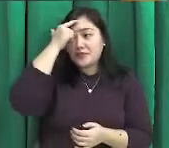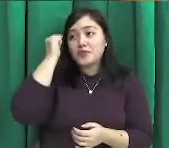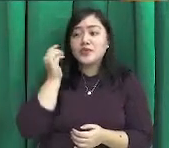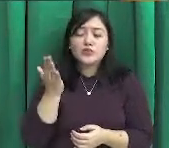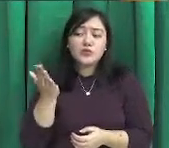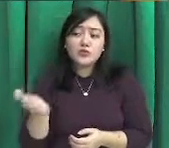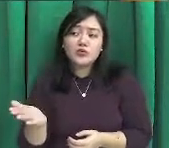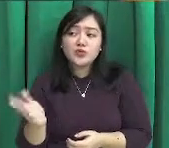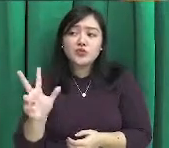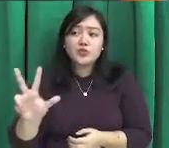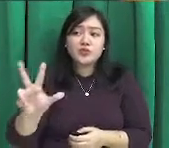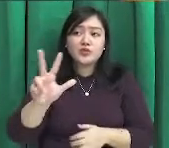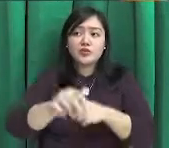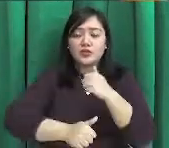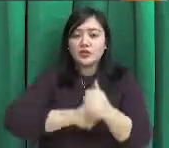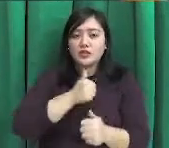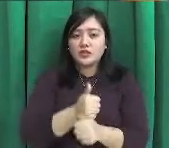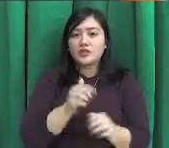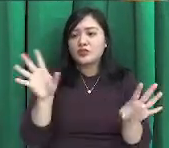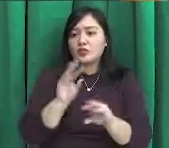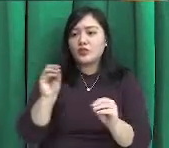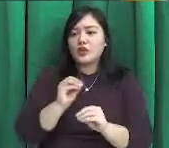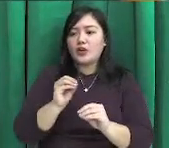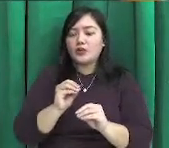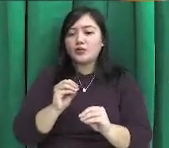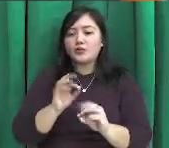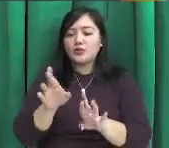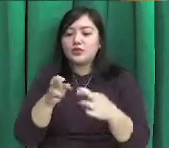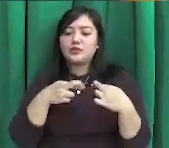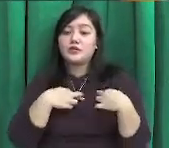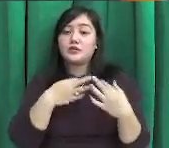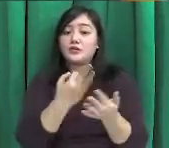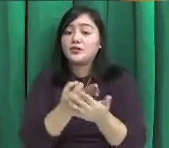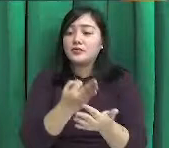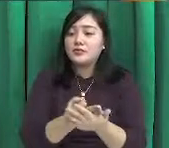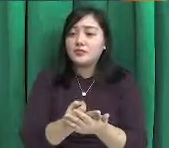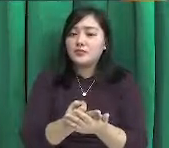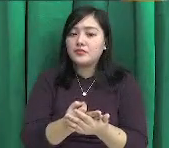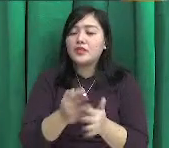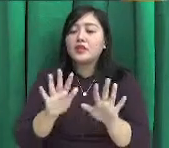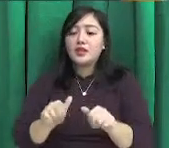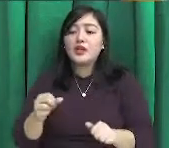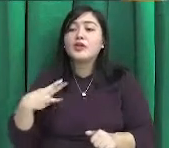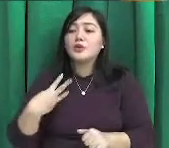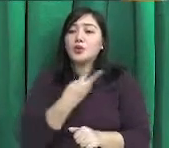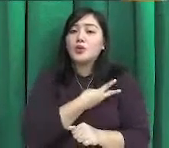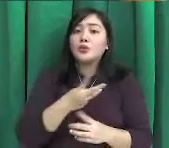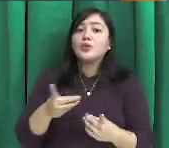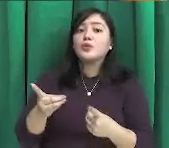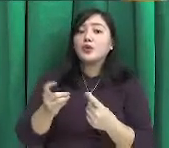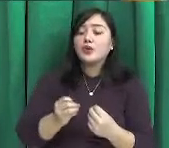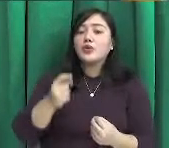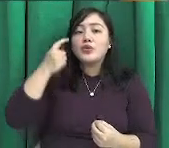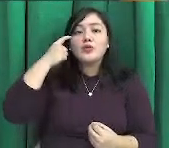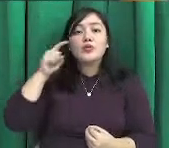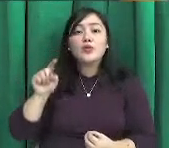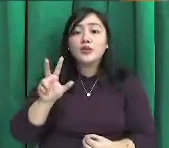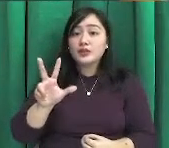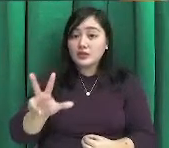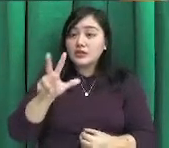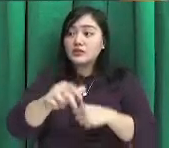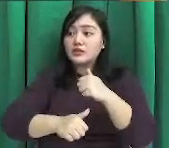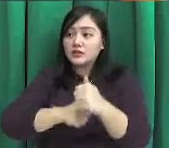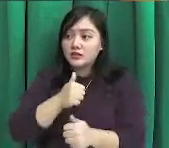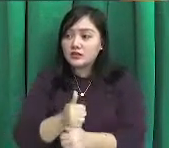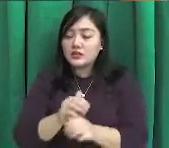pension, kasi nag-lump sum siya, pwede ba for 3 years, i-save na natin yung para